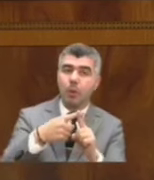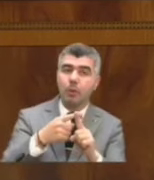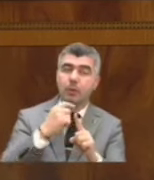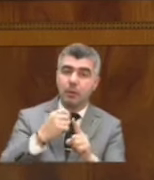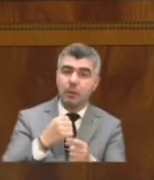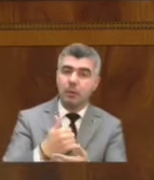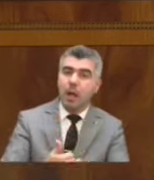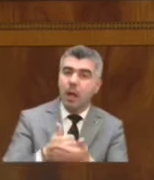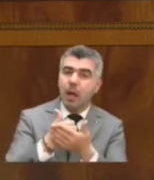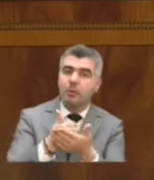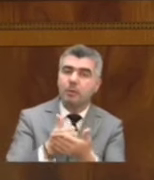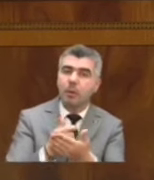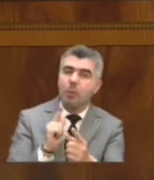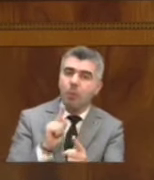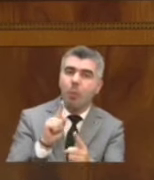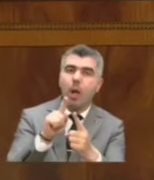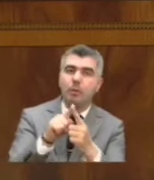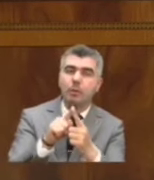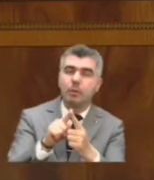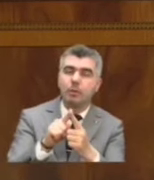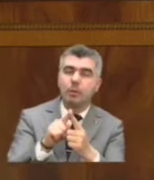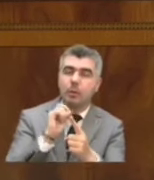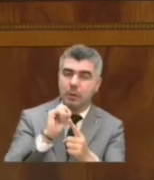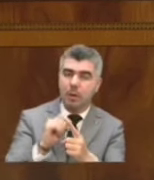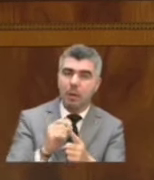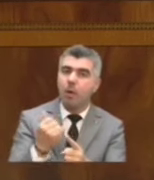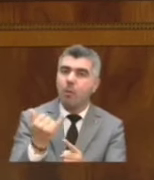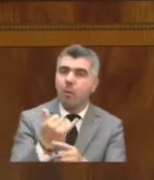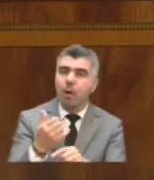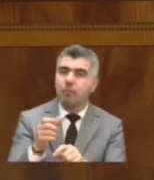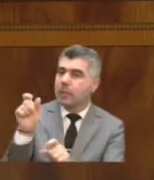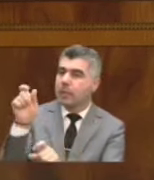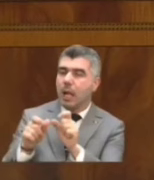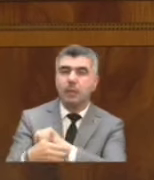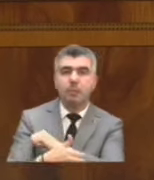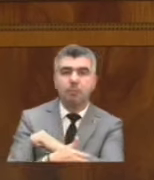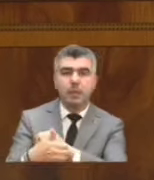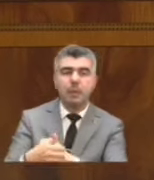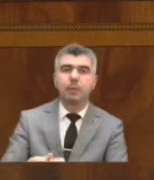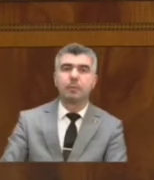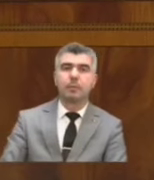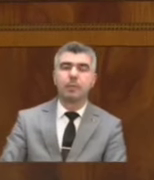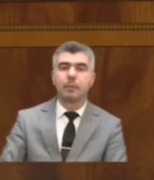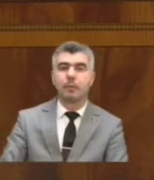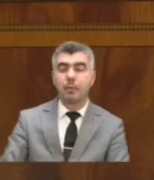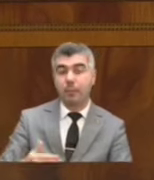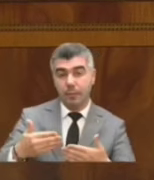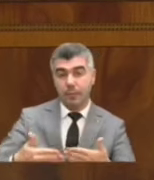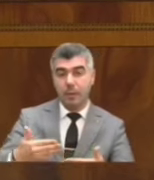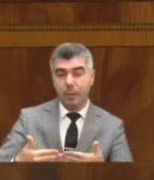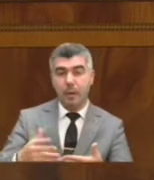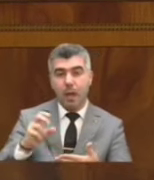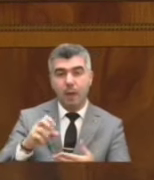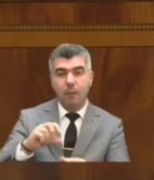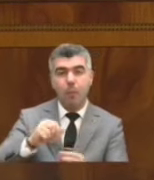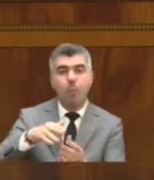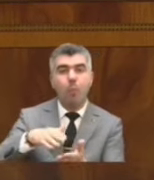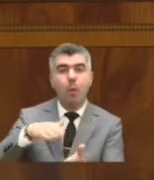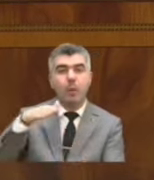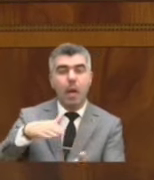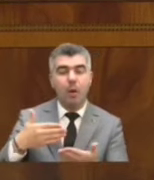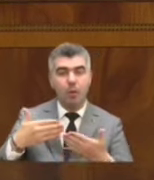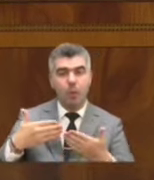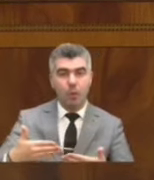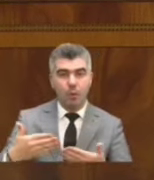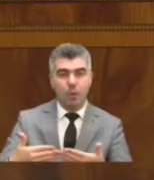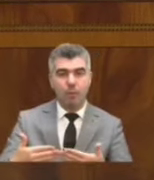يتم توجيهها بشكل أدق نحو هذه الفئات. الآن ما عرفه غاز البوتان اليوم